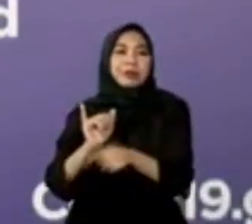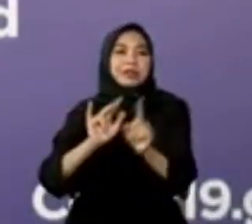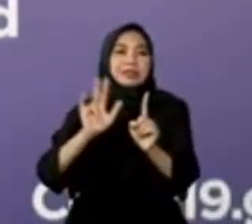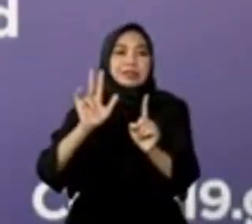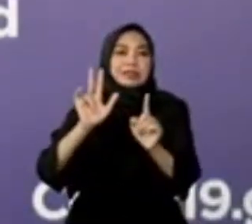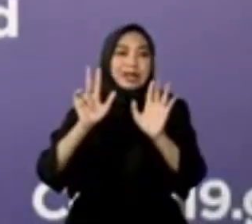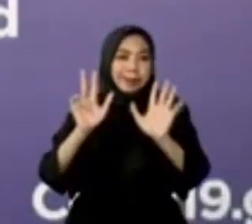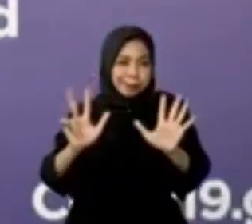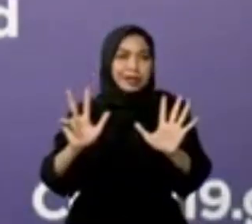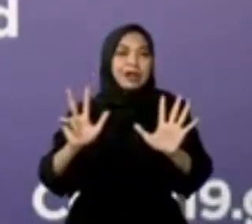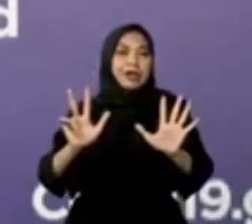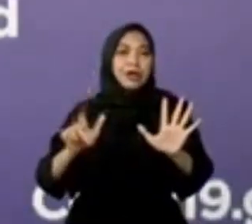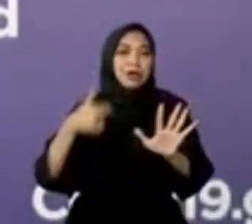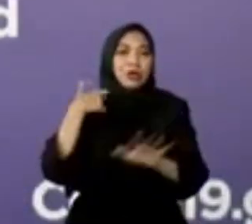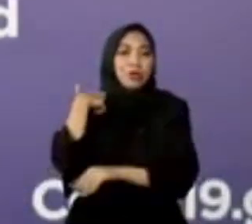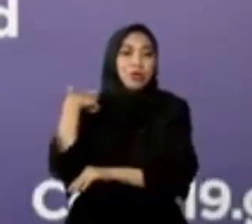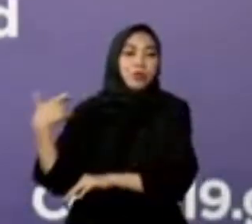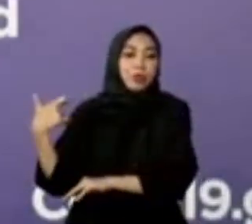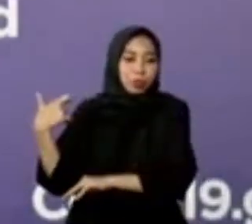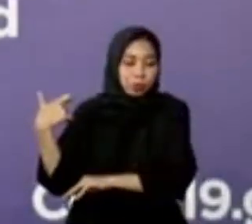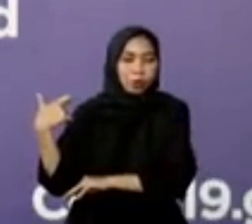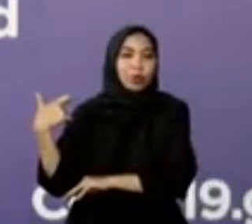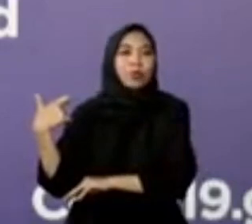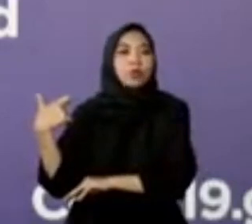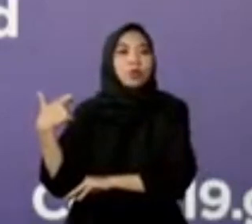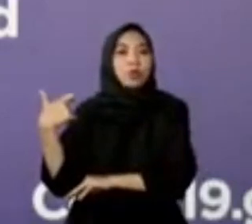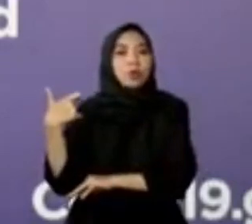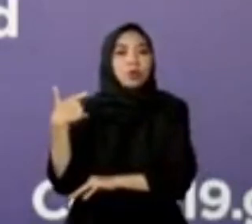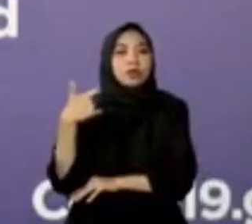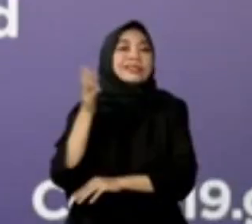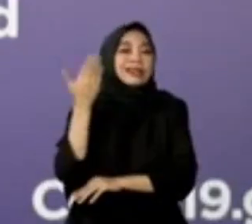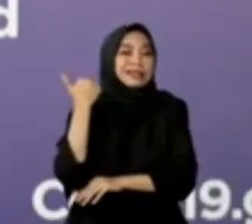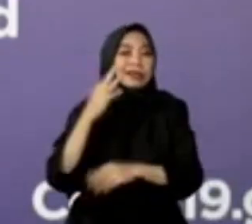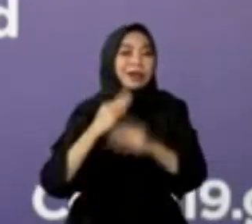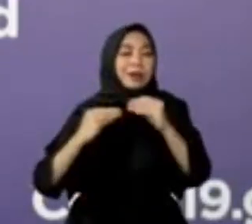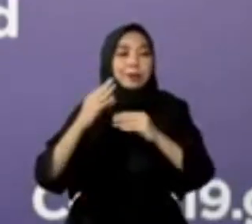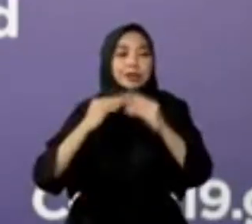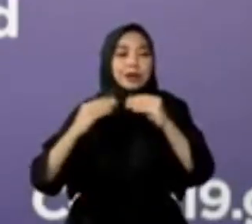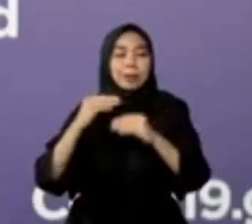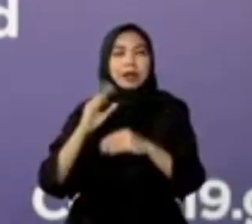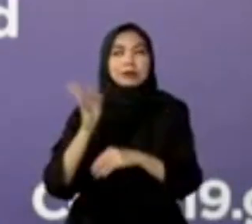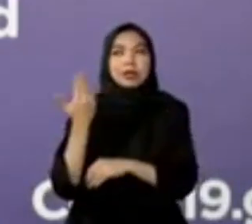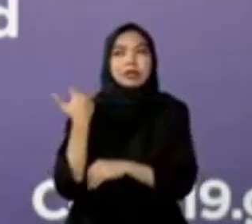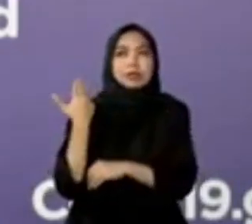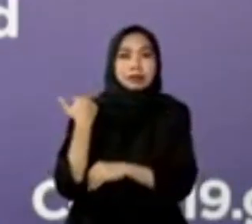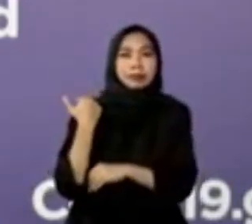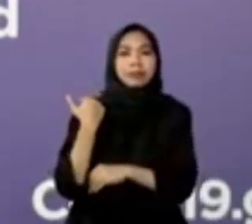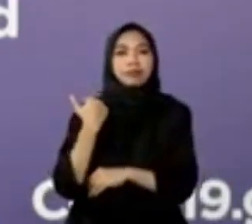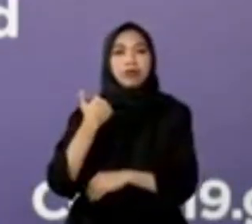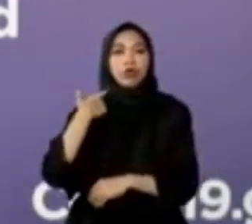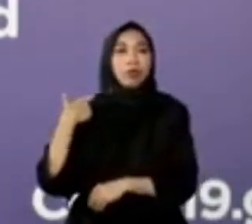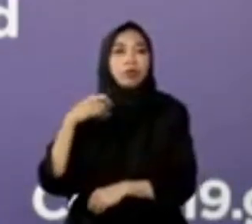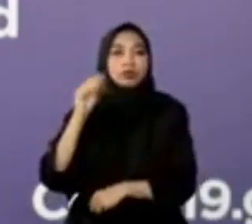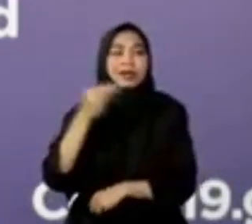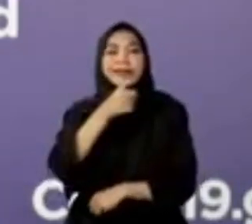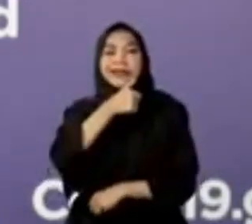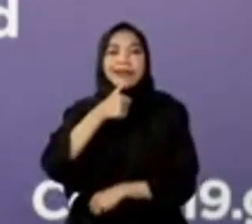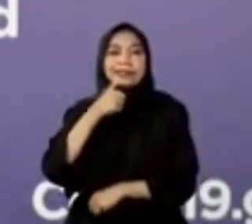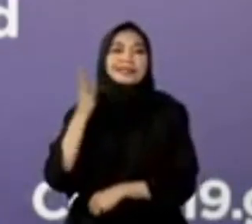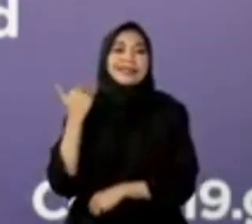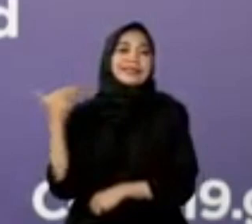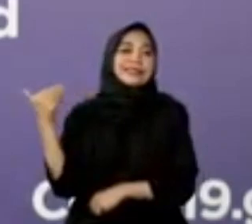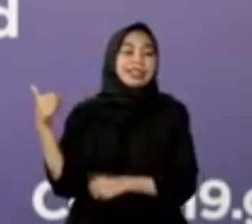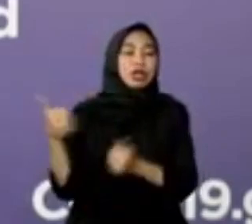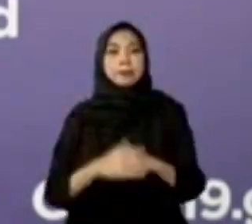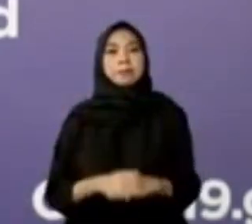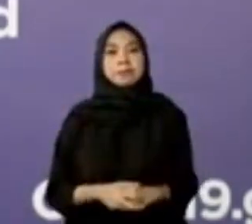gubernur dan daerah. Tadi dihadiri juga oleh Gubernur DKI, Pak Anies Baswedan, dan juga